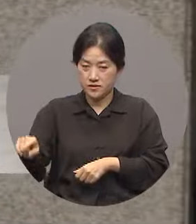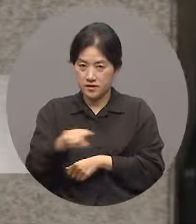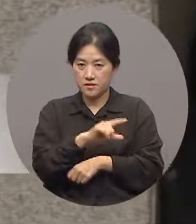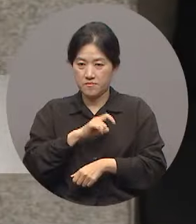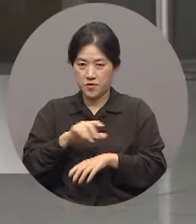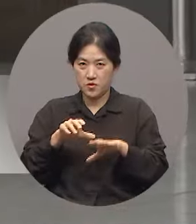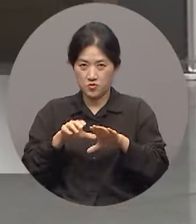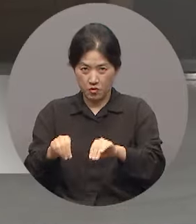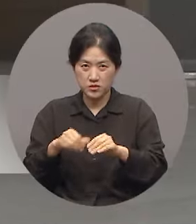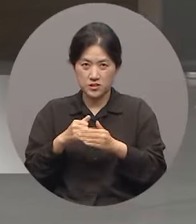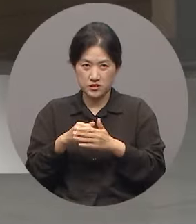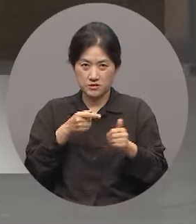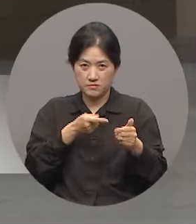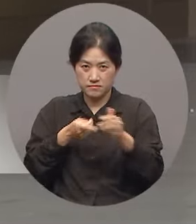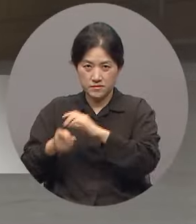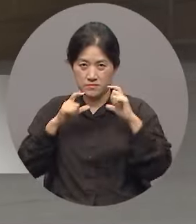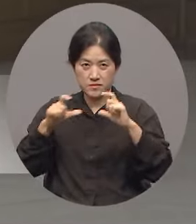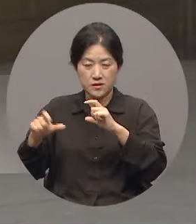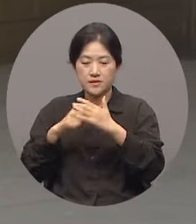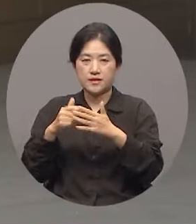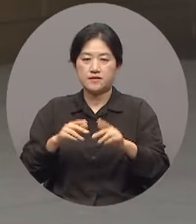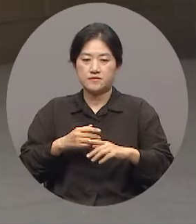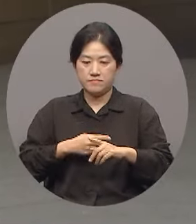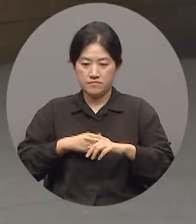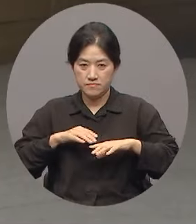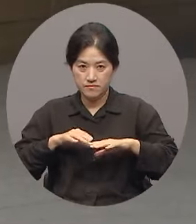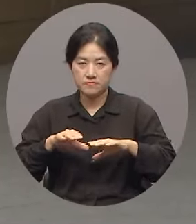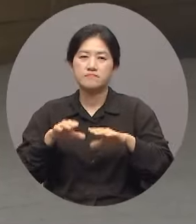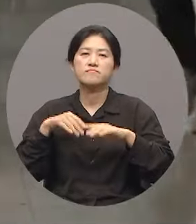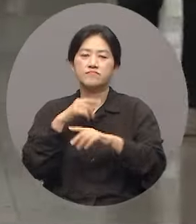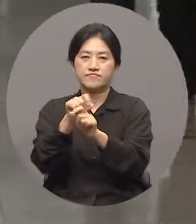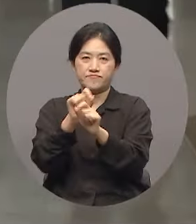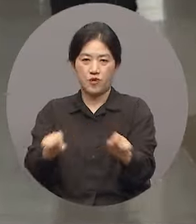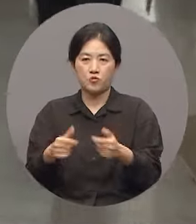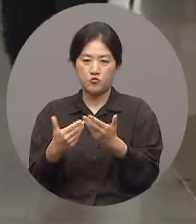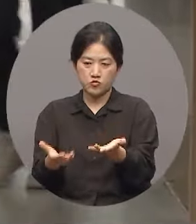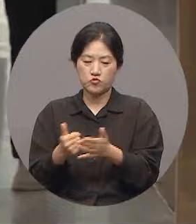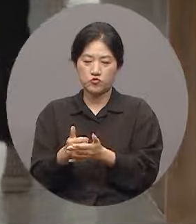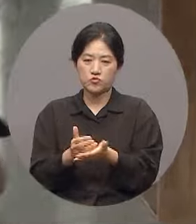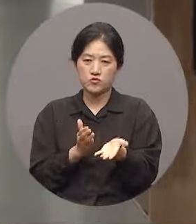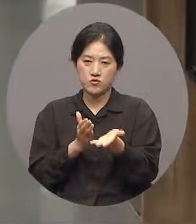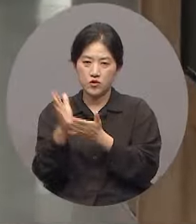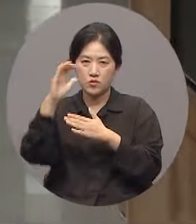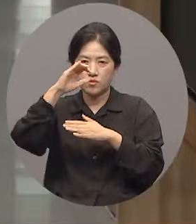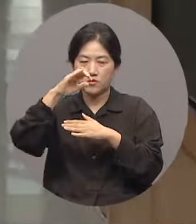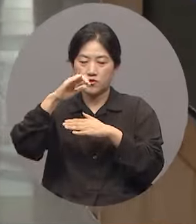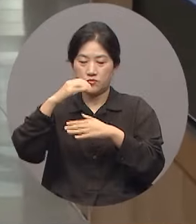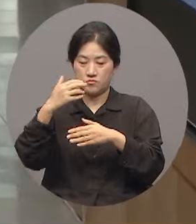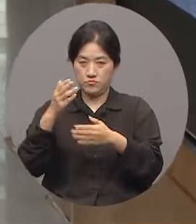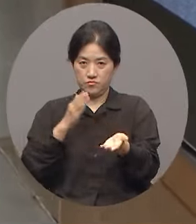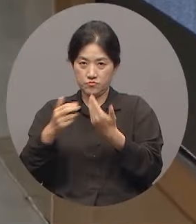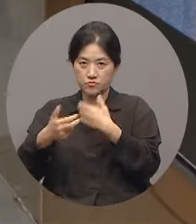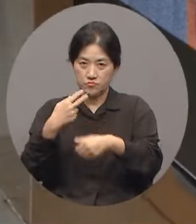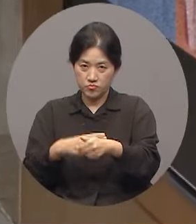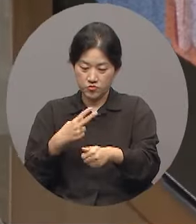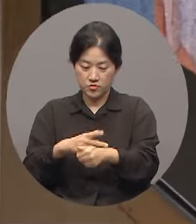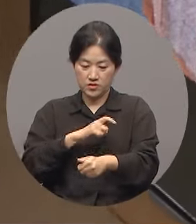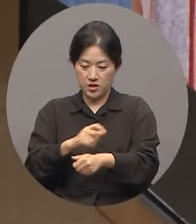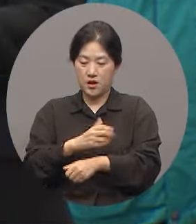등의 행정 처분 절차를 중단하고 전문이 자격을 딸 수 있도록 추가 시험 기회 등도 제공하겠다고